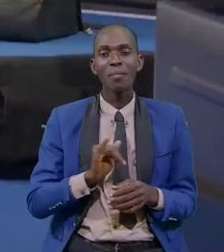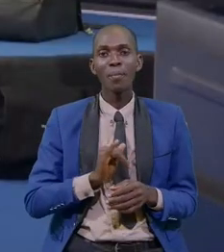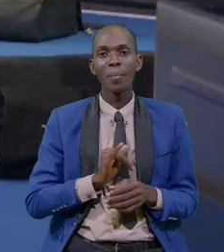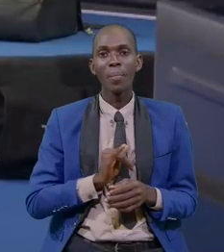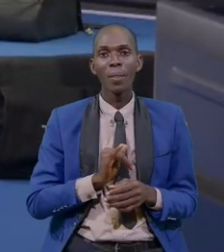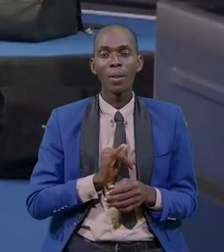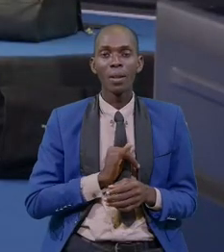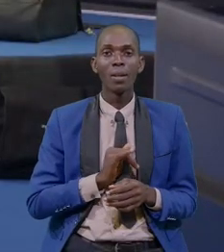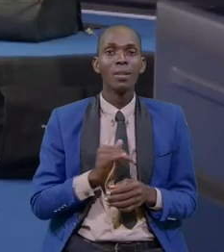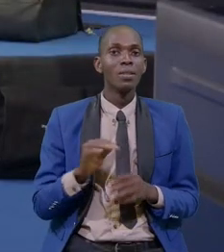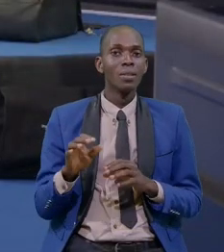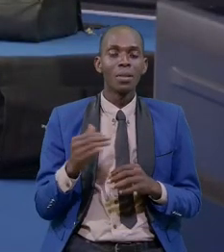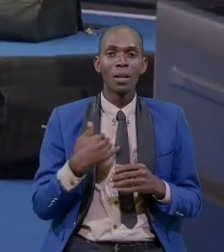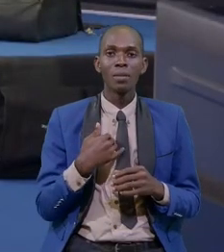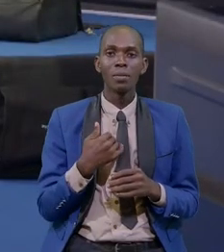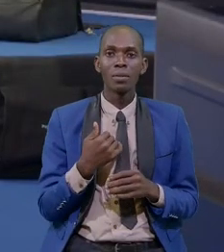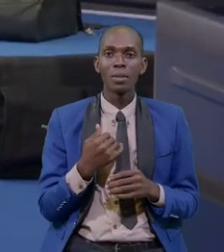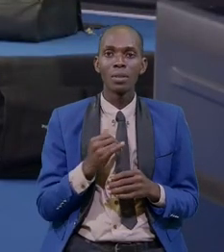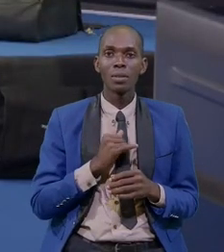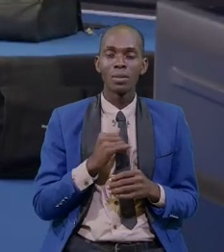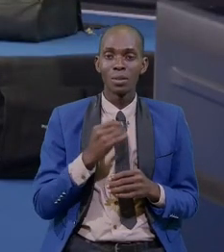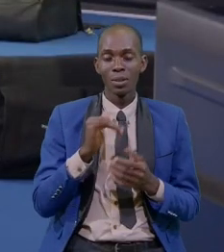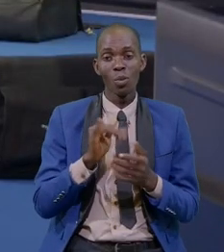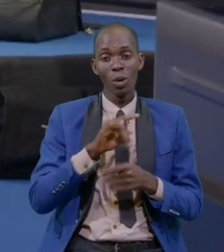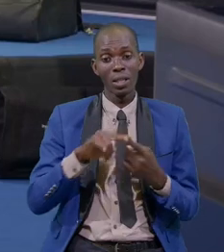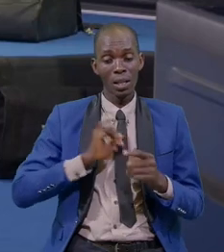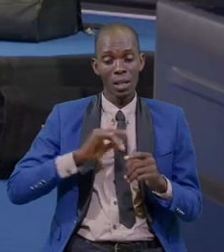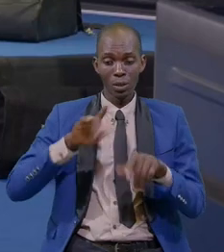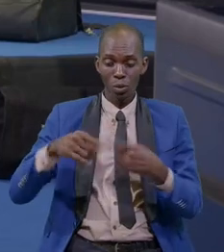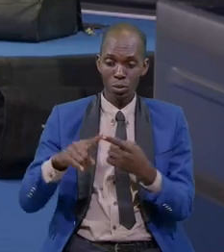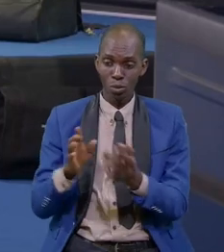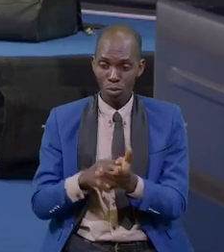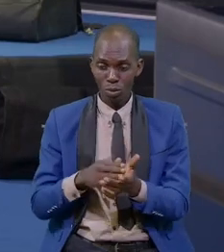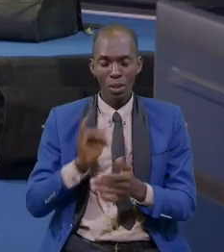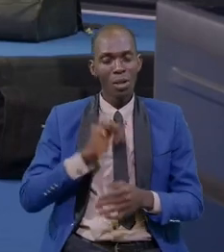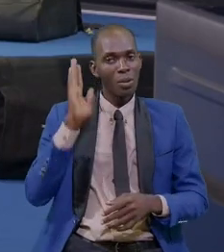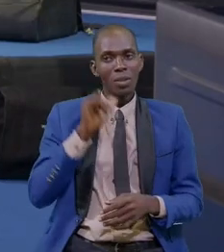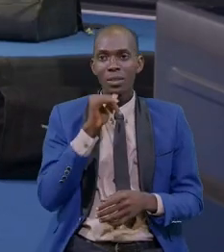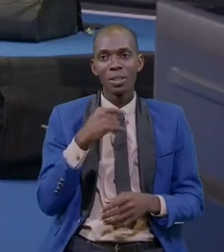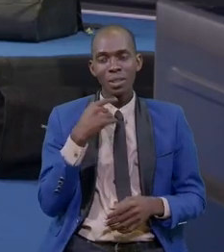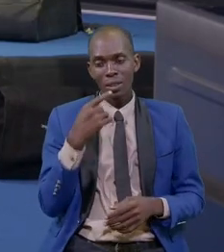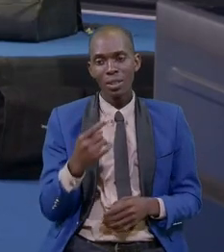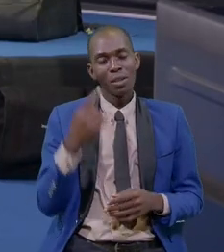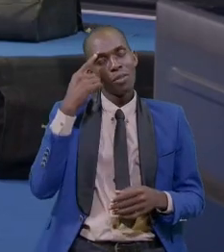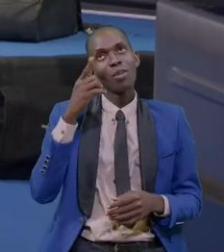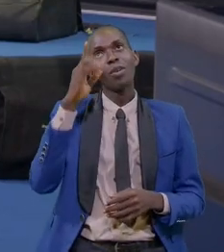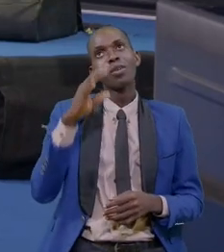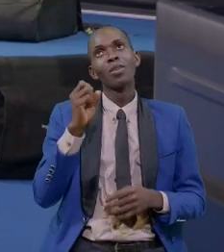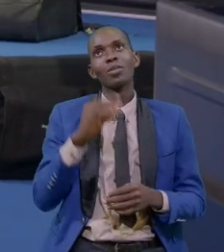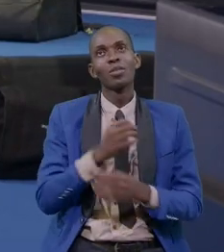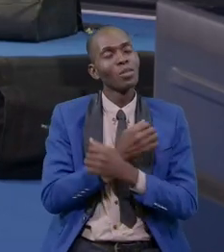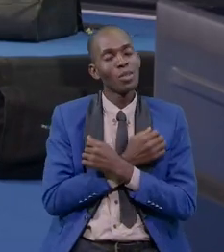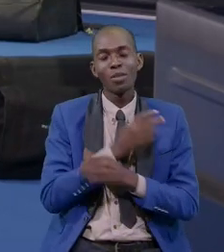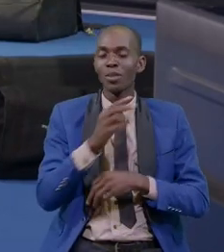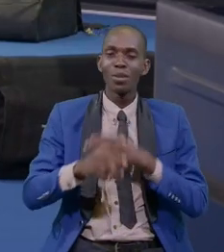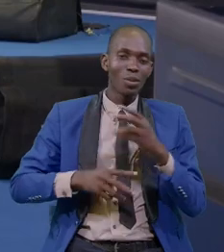dire que lorsque je vais aller à l'école, que Dieu a tant aimé le monde, il a donné son fils unique, afin que tout le monde qui croit en lui.